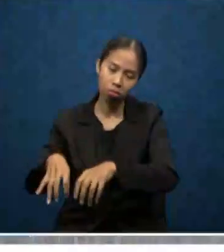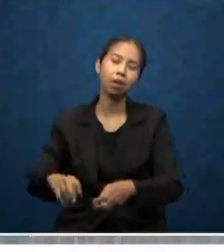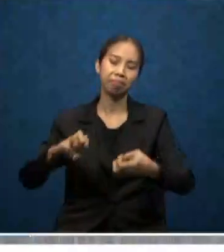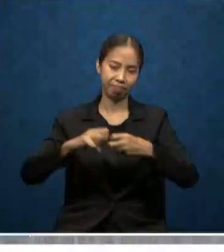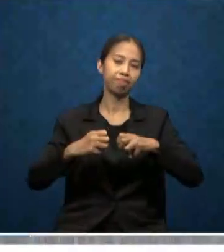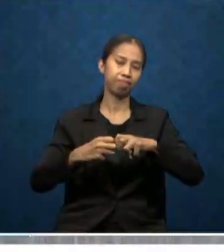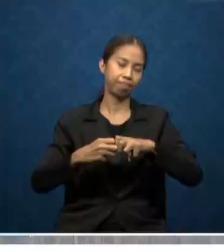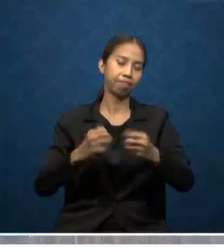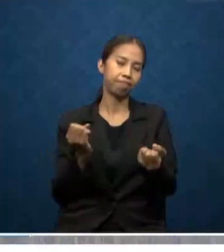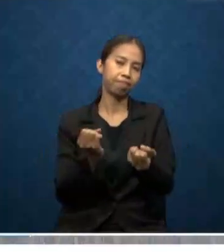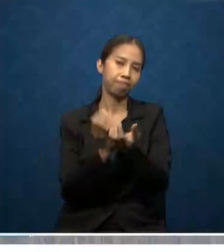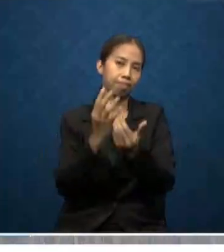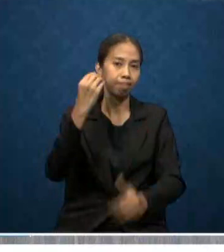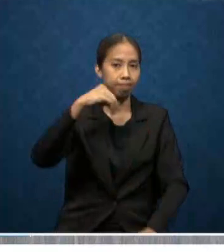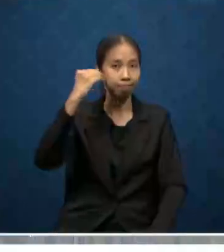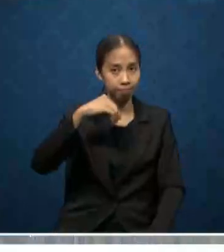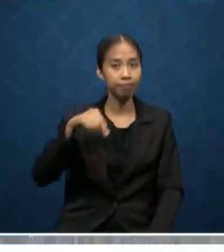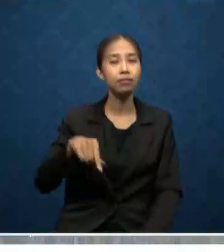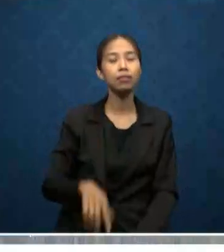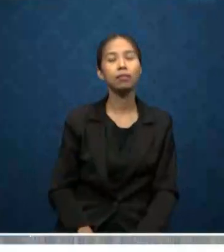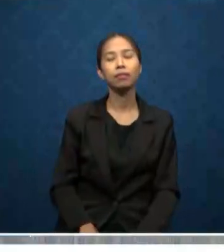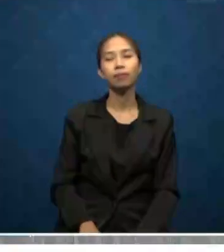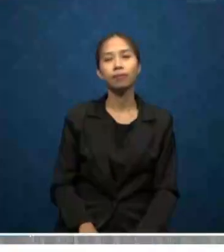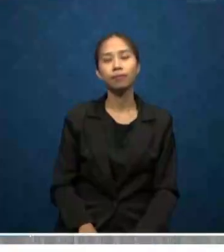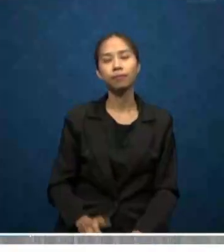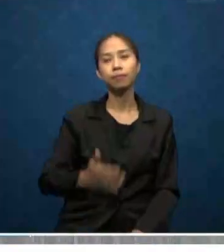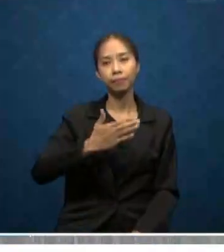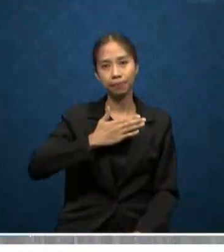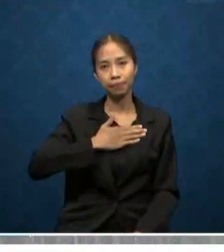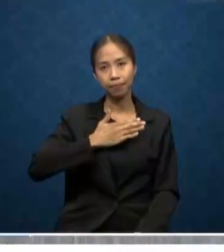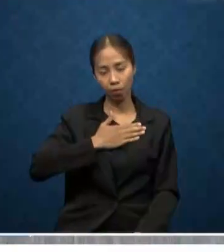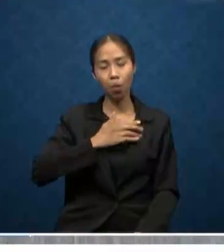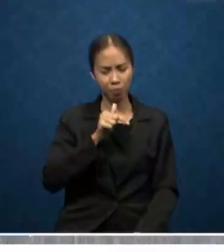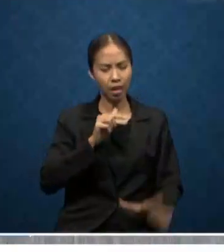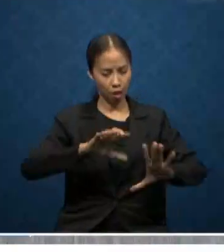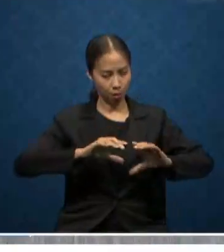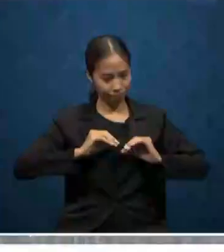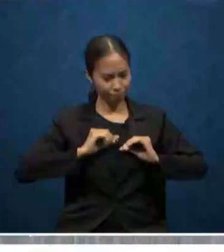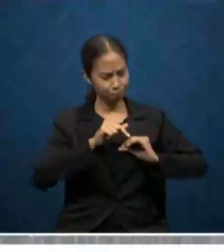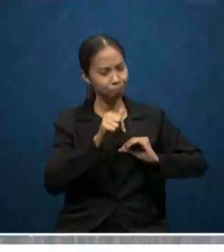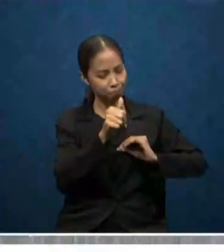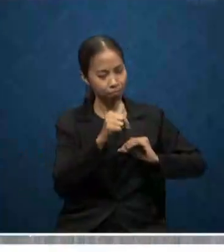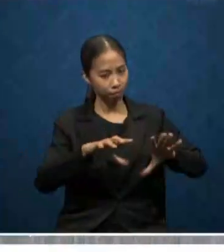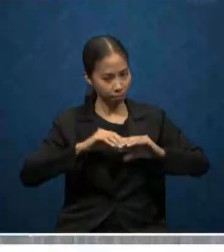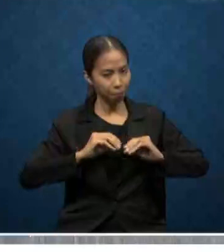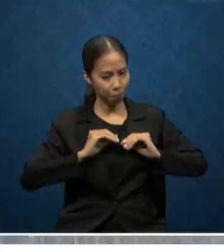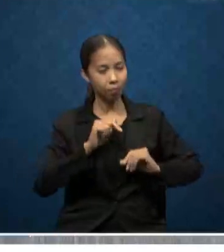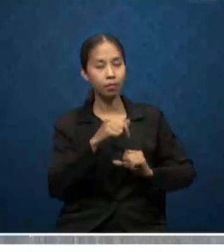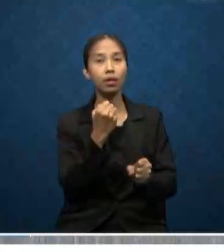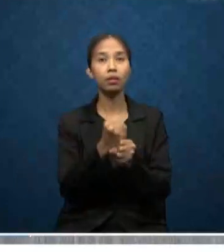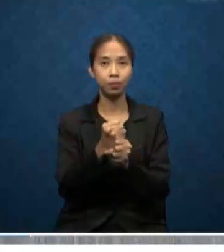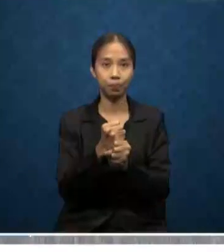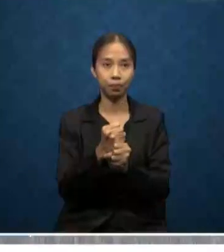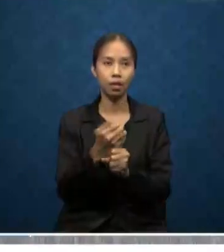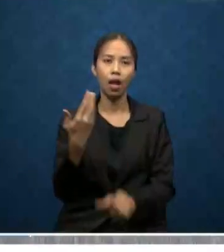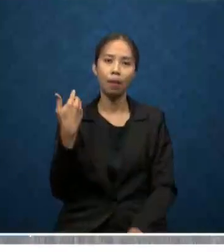ควรนะครับเพราะฉะนั้นเนี่ยผมก็เห็นดีด้วยนะครับขอเห็นด้วยโดยเฉพาะข้อเส